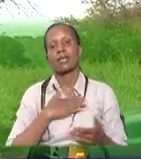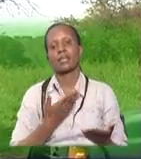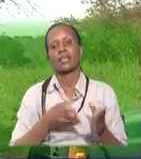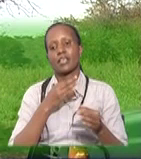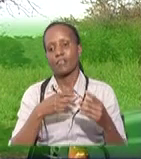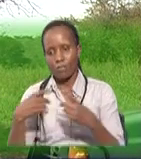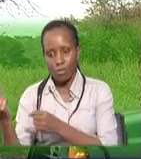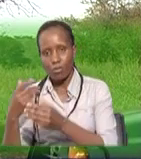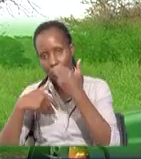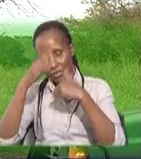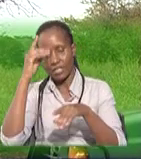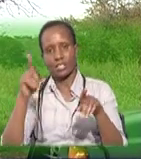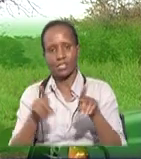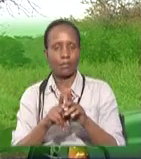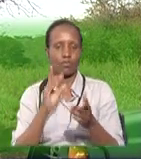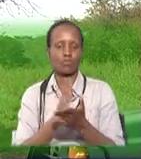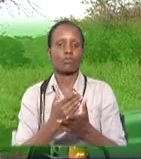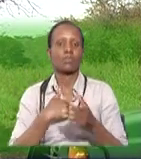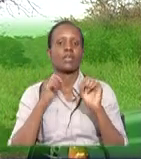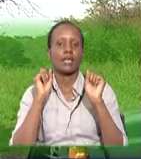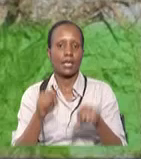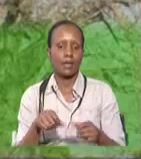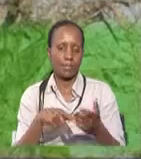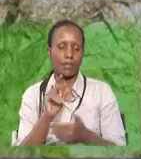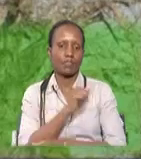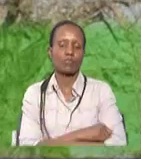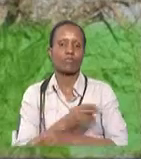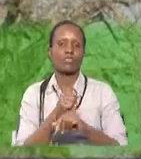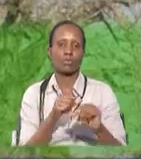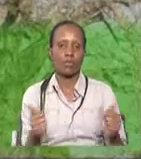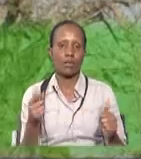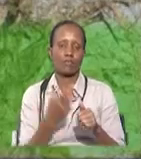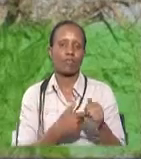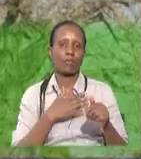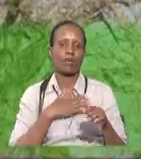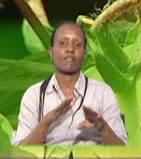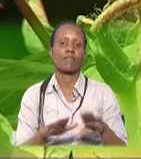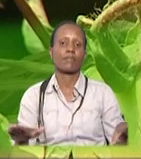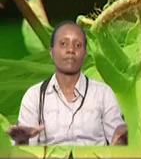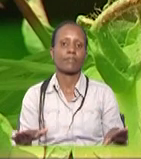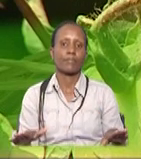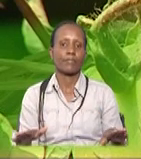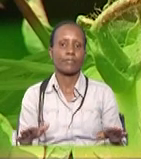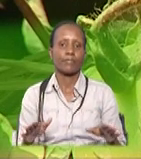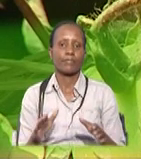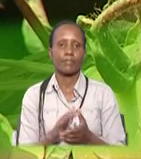Hata wakienda paralelo, niko na uwezo wa kuwalipia shule kutoka kwa shamba